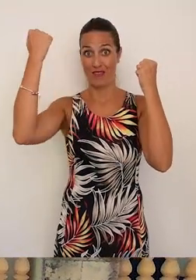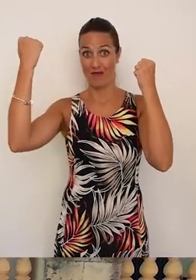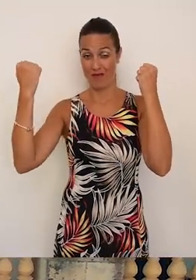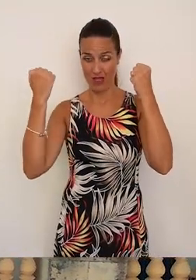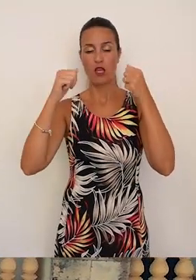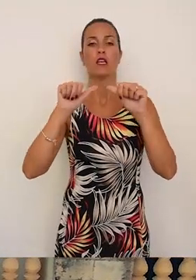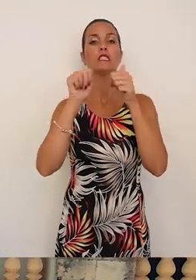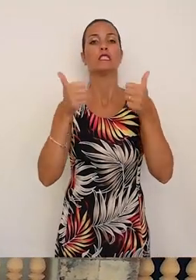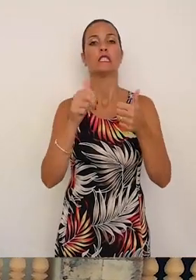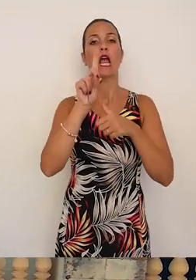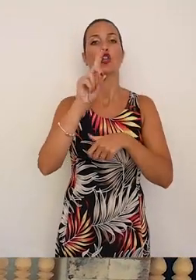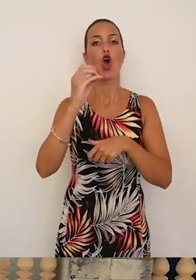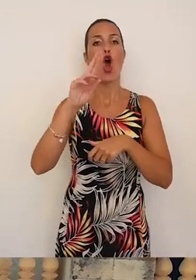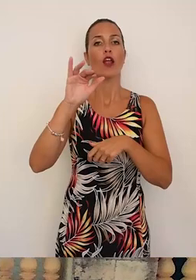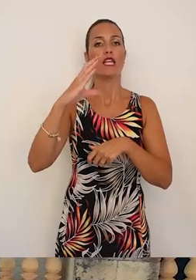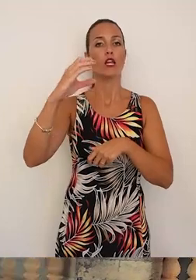scolpito in ordine dorico.